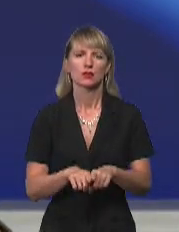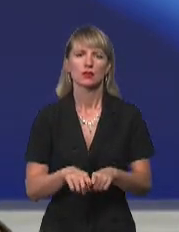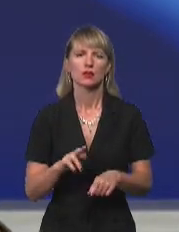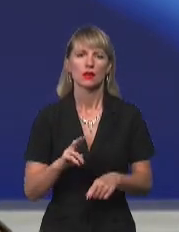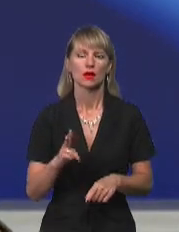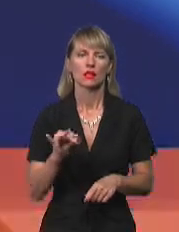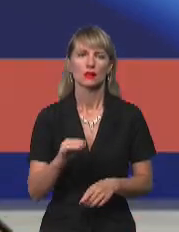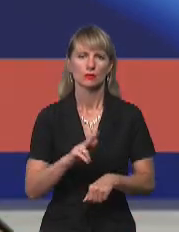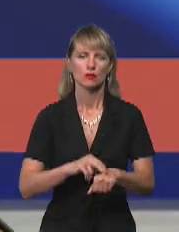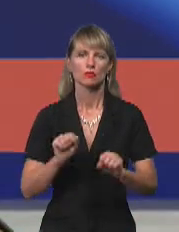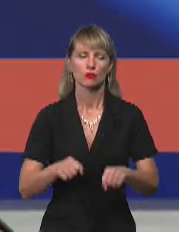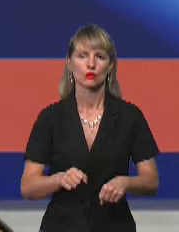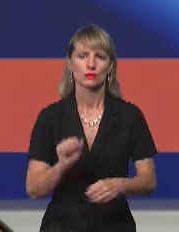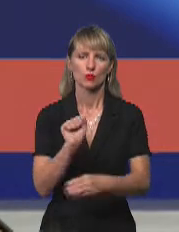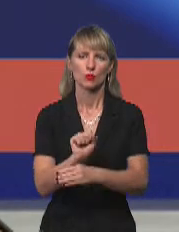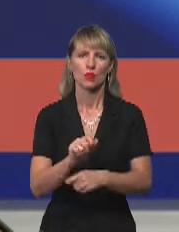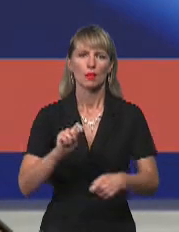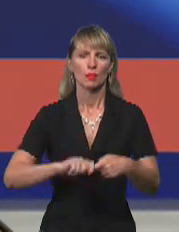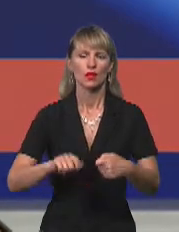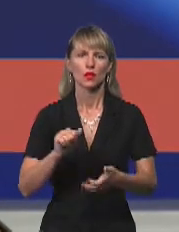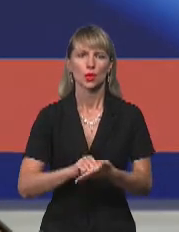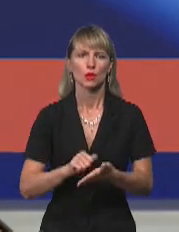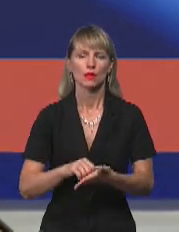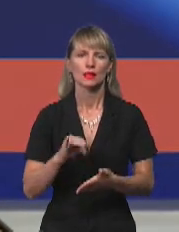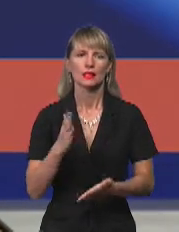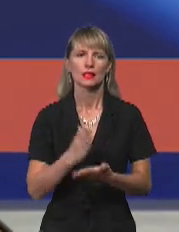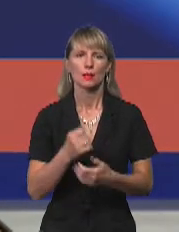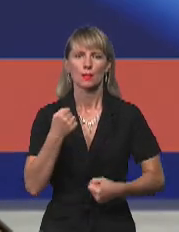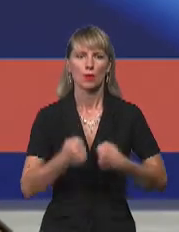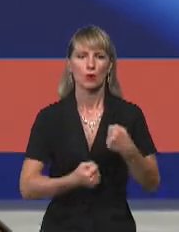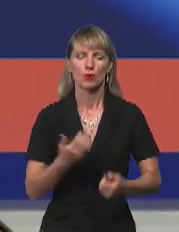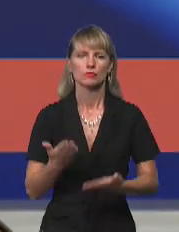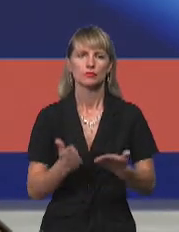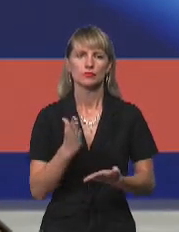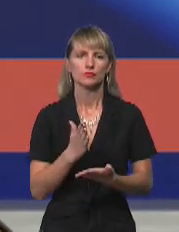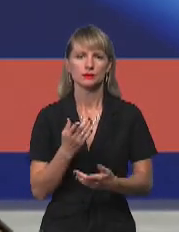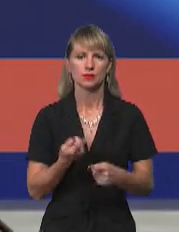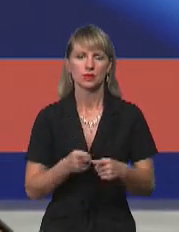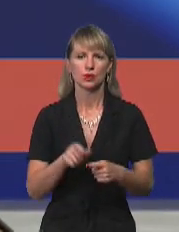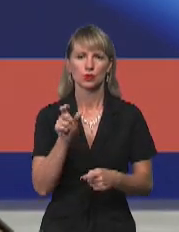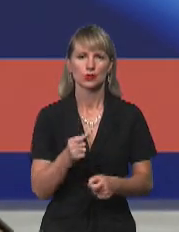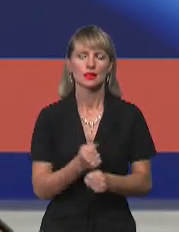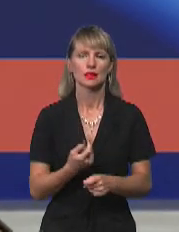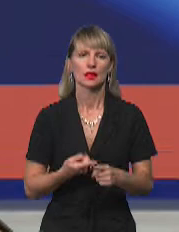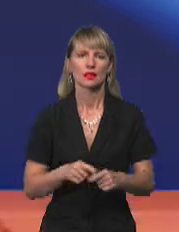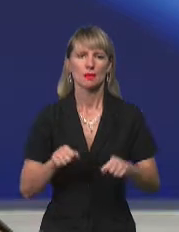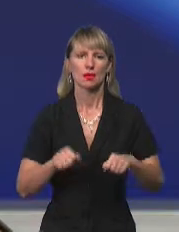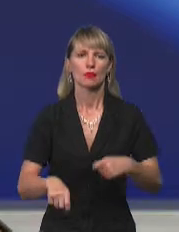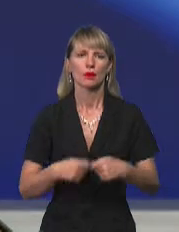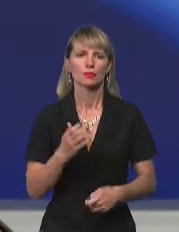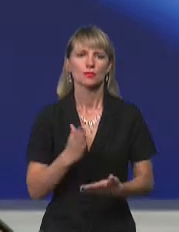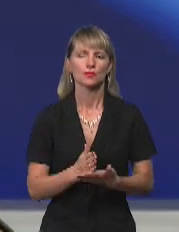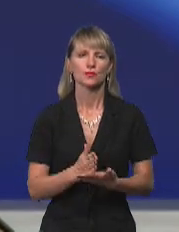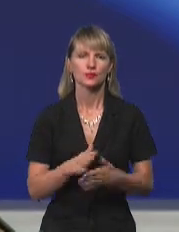працівники поліції, можуть зупиняти, перевіряти документи, або якщо ця людина вчинила дане правопорушення, чи знаходиться на місці